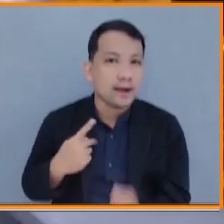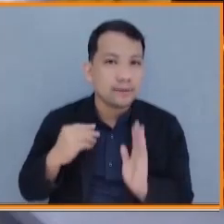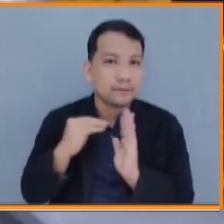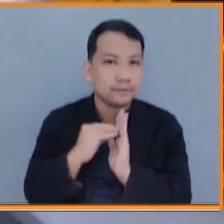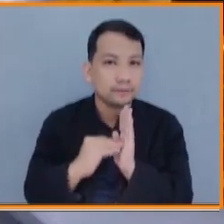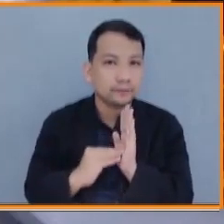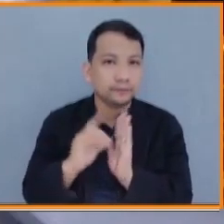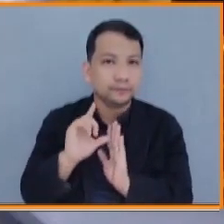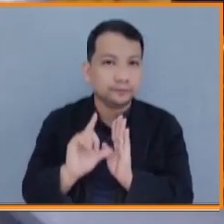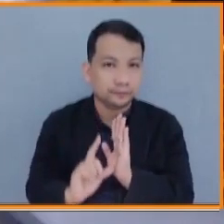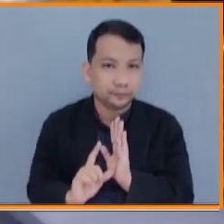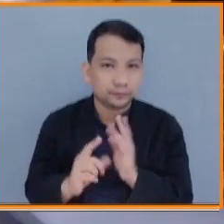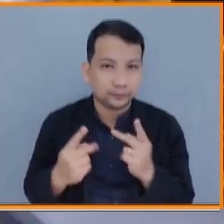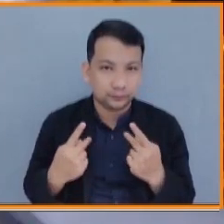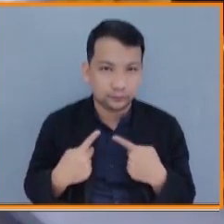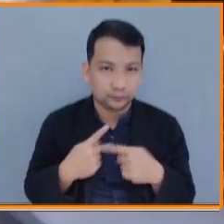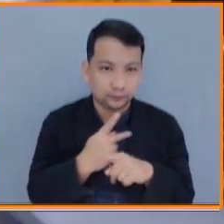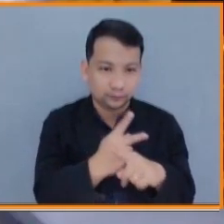saan